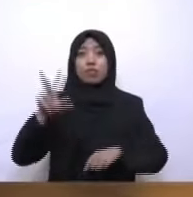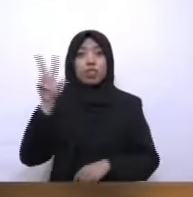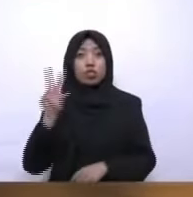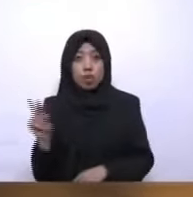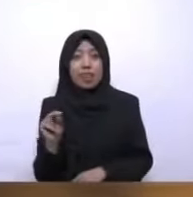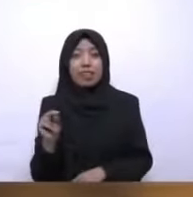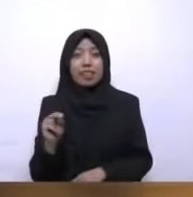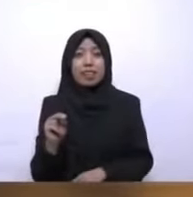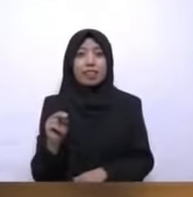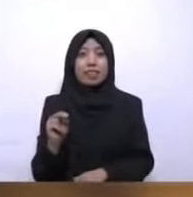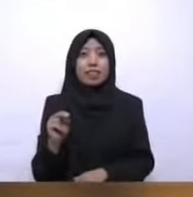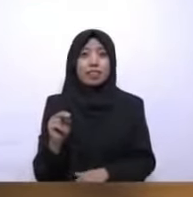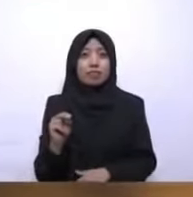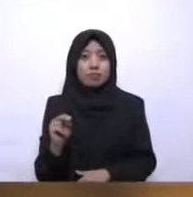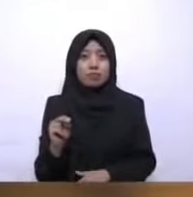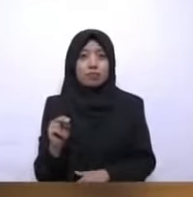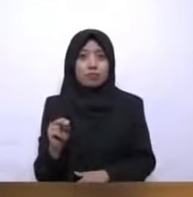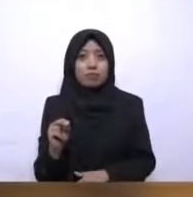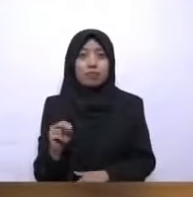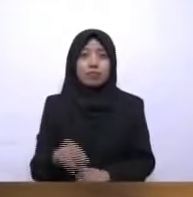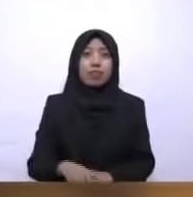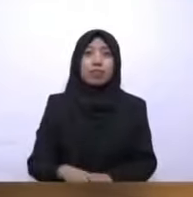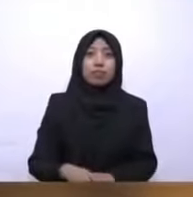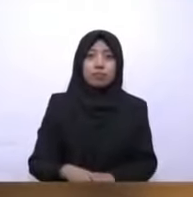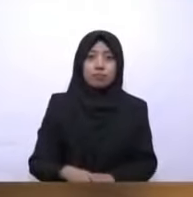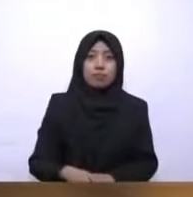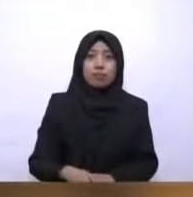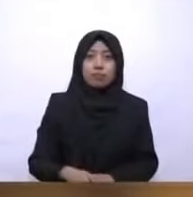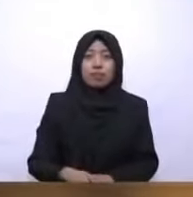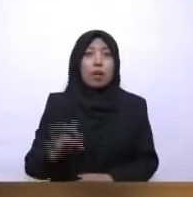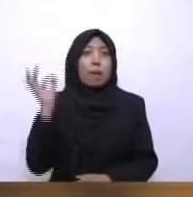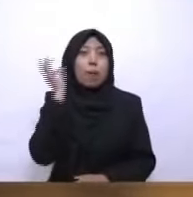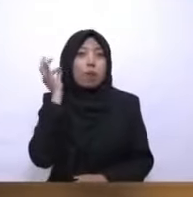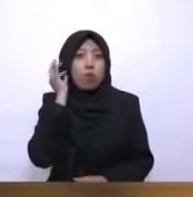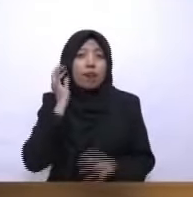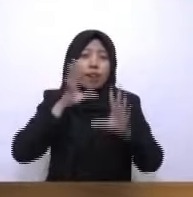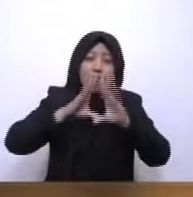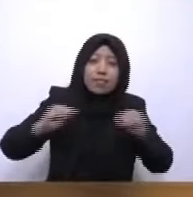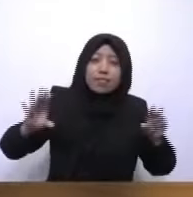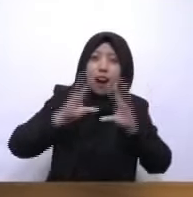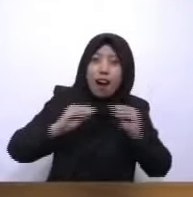masih rendahnya tingkat partisipasi angkatan kerja perempuan